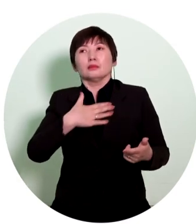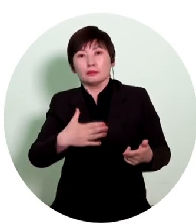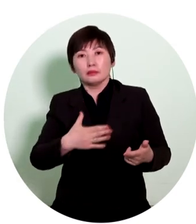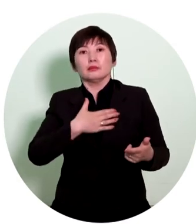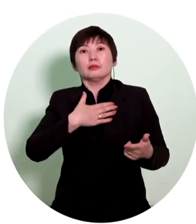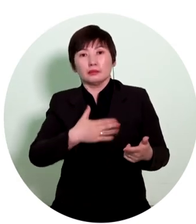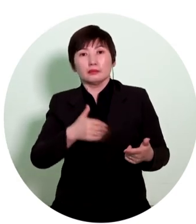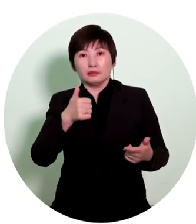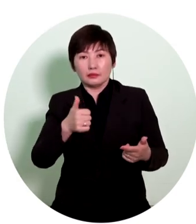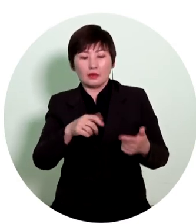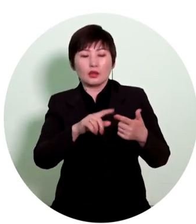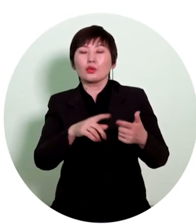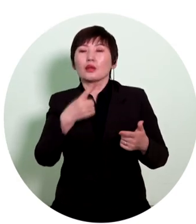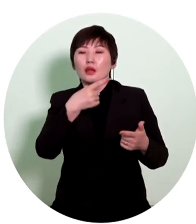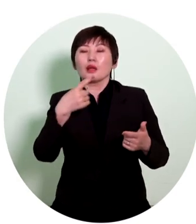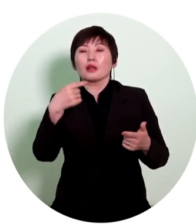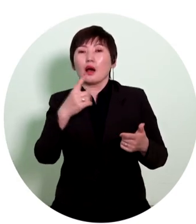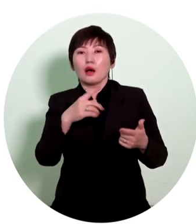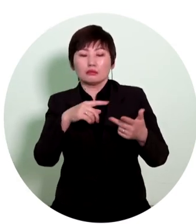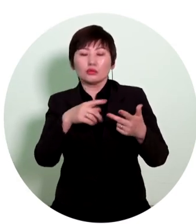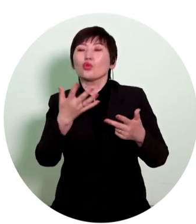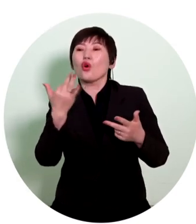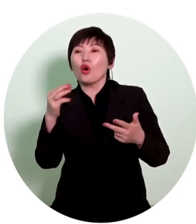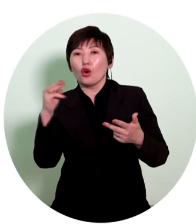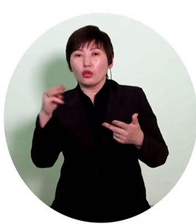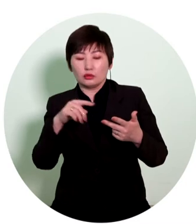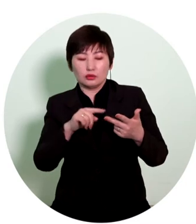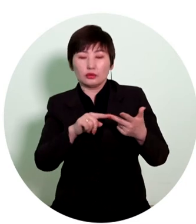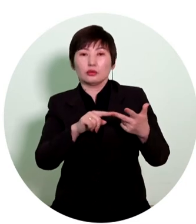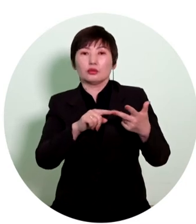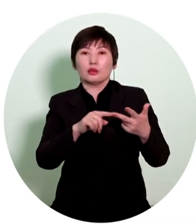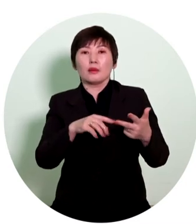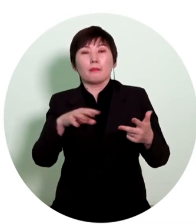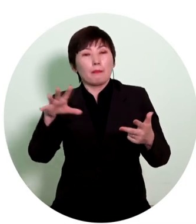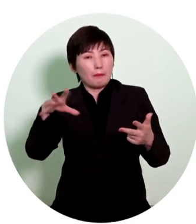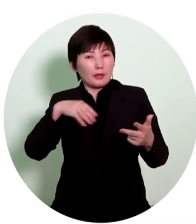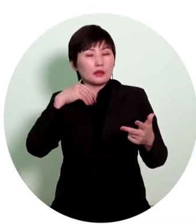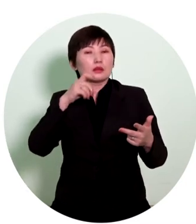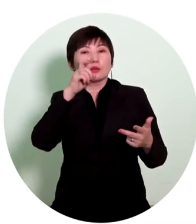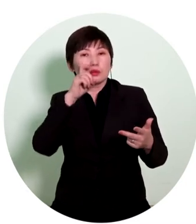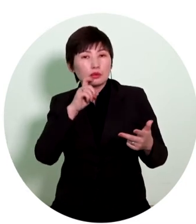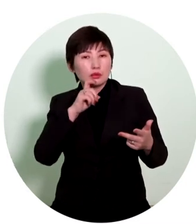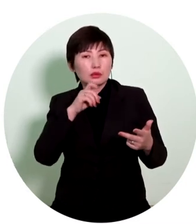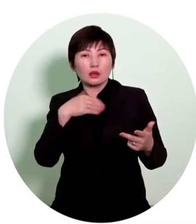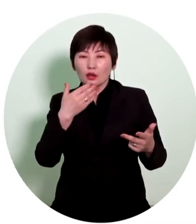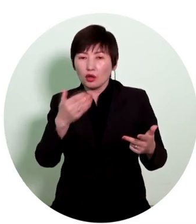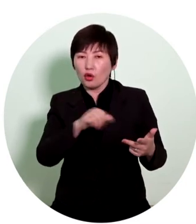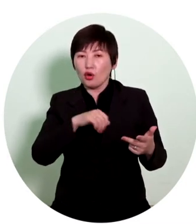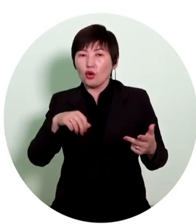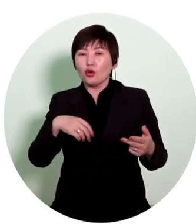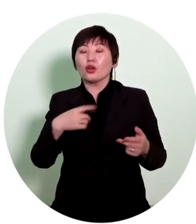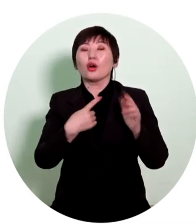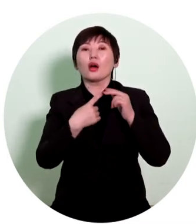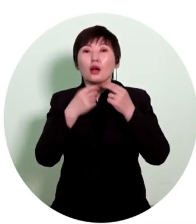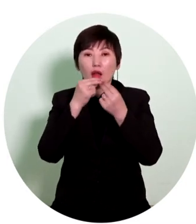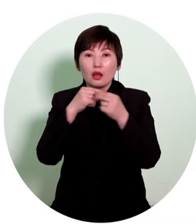удаанаар тоолж сураарай. 3-дугаард мэдэрч хүсэж байгаа зүйлээ өөрийнхөөгээр илэрхийлж